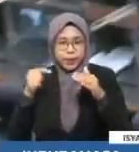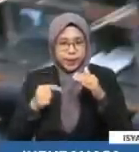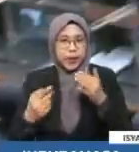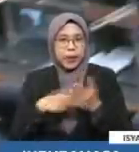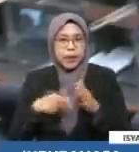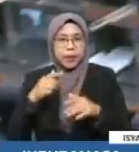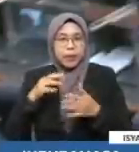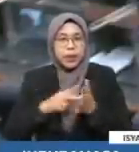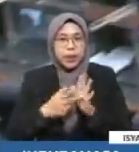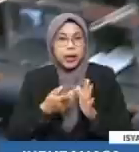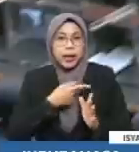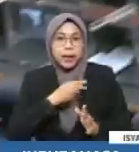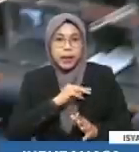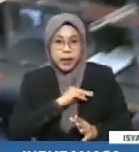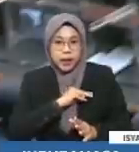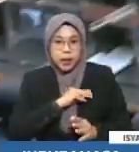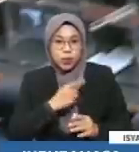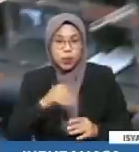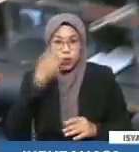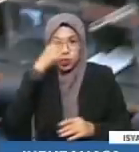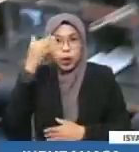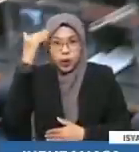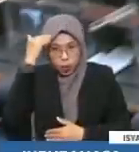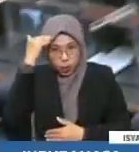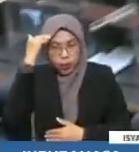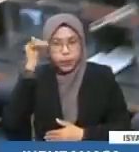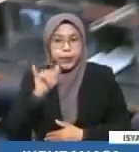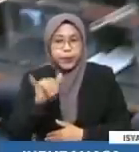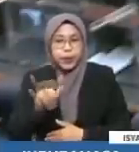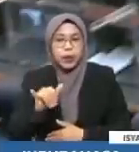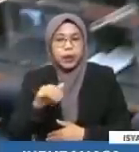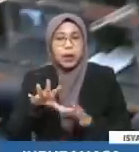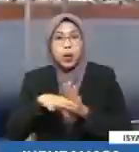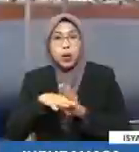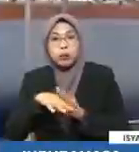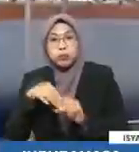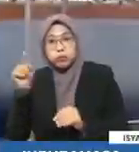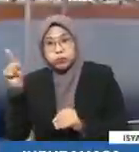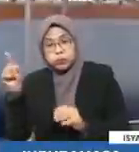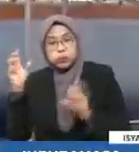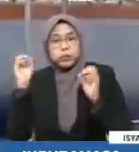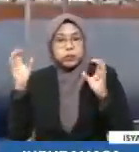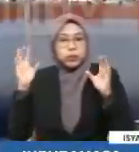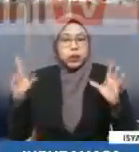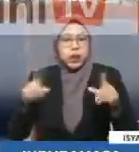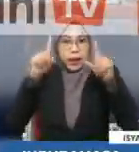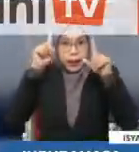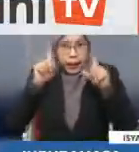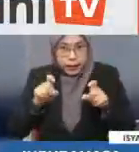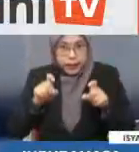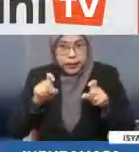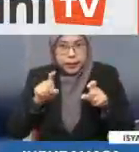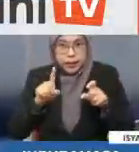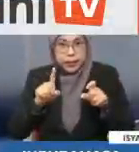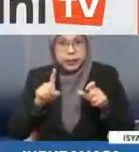langkah-langkah yang diambil oleh Kementerian bagi memastikan memang eh di luasannya buah pegawai yang bittest